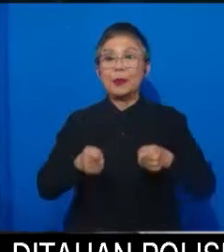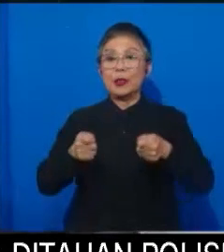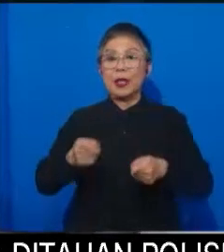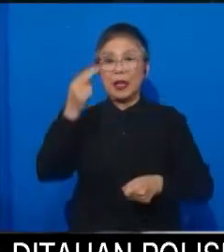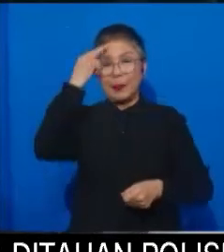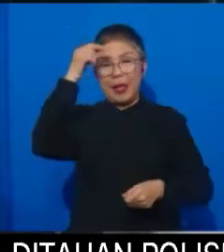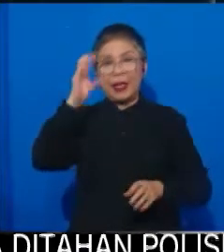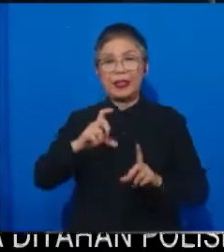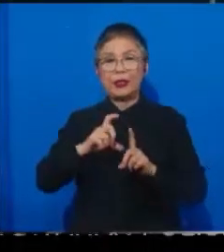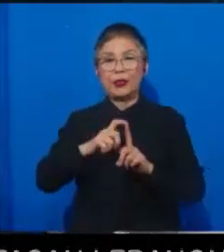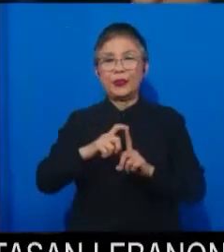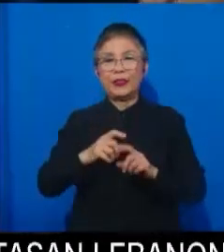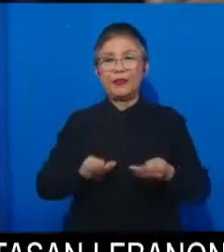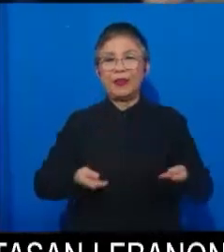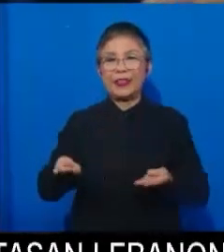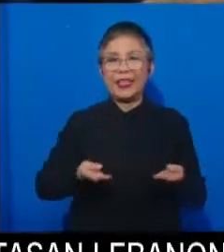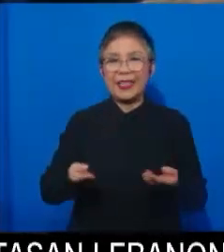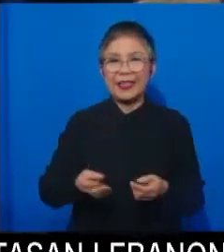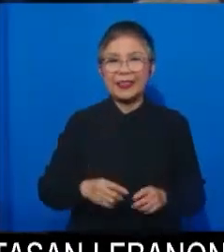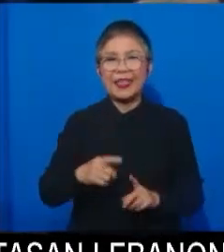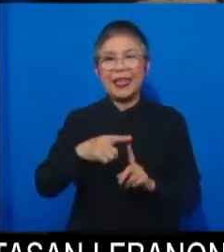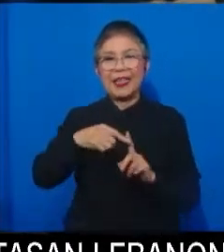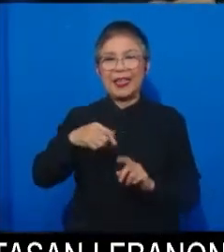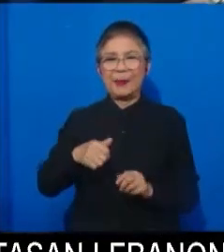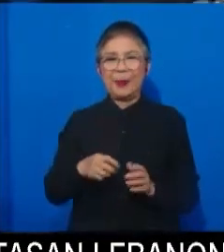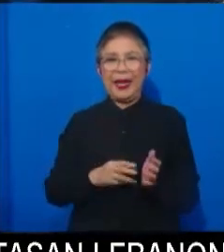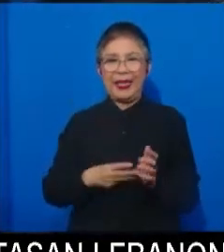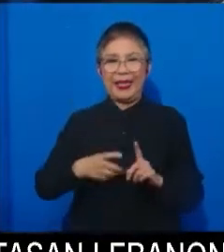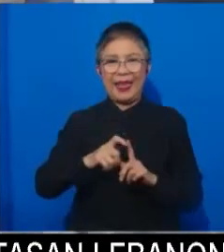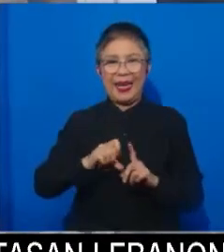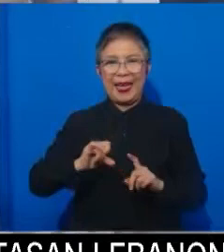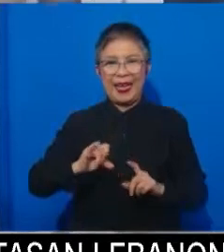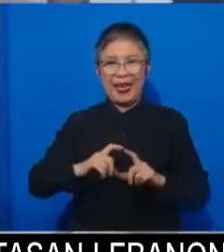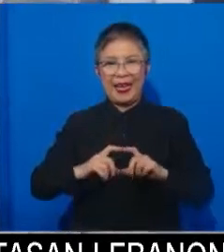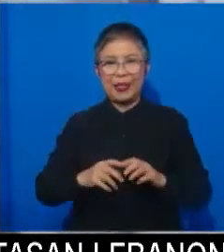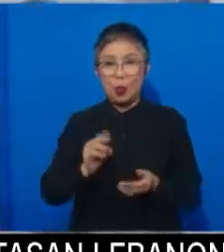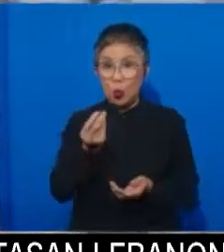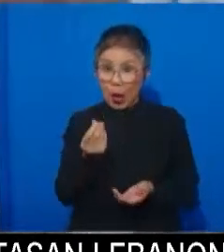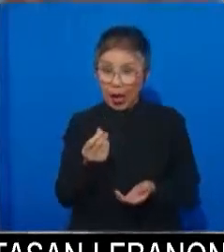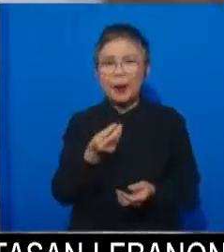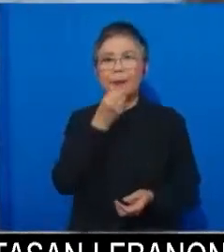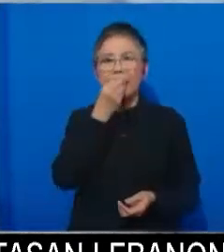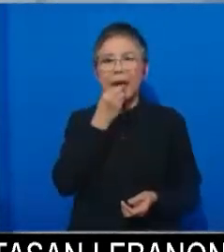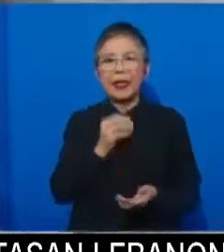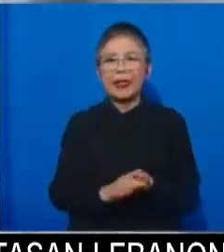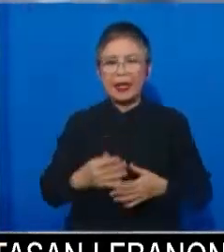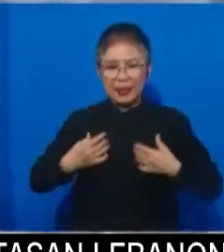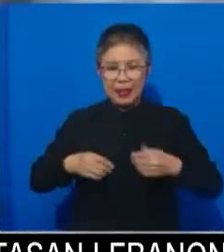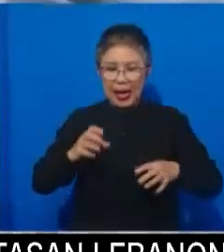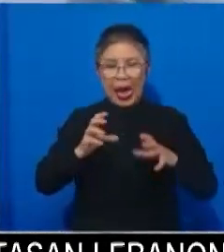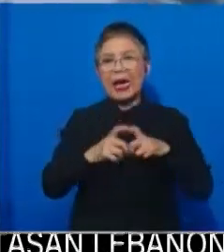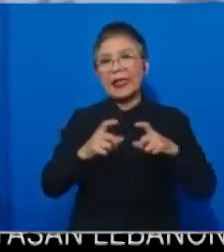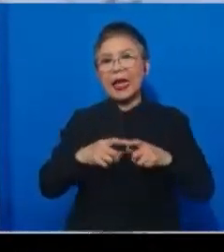Kepala Divisi Production Facilities Budi Satata Isakusen. Bantuan yang diberikan berupa uang tunai, makanan, serta perlengkapan